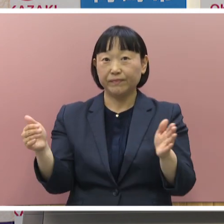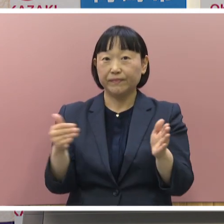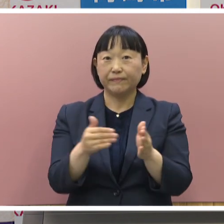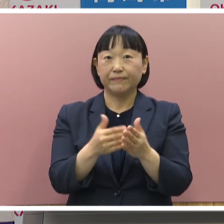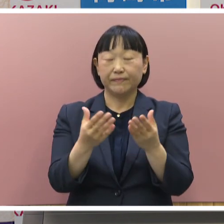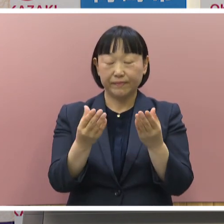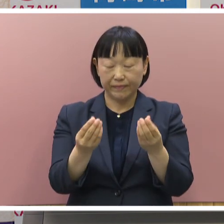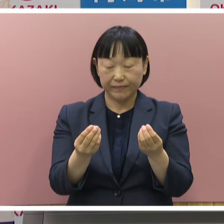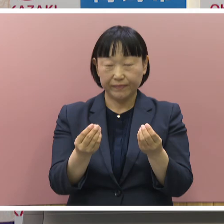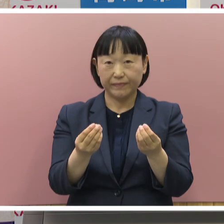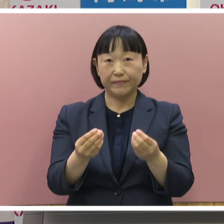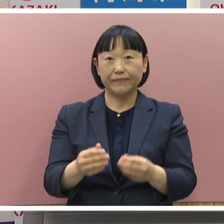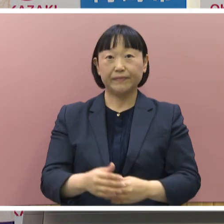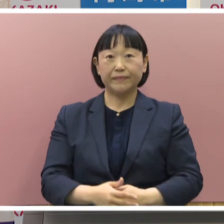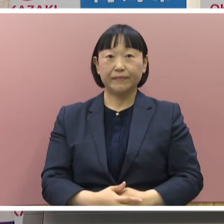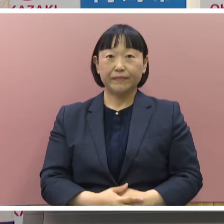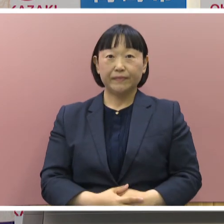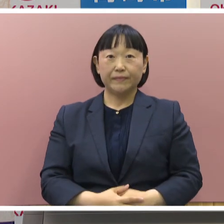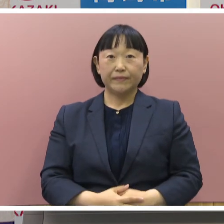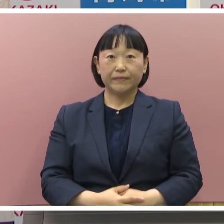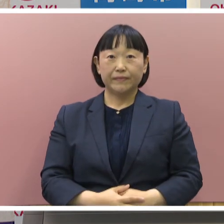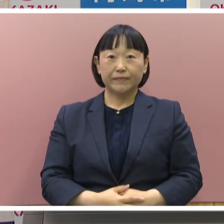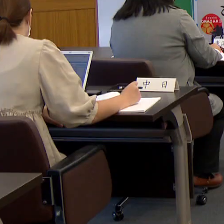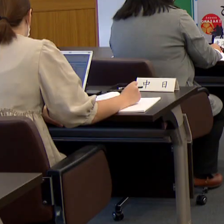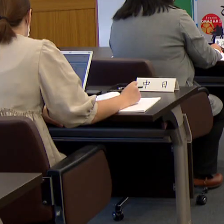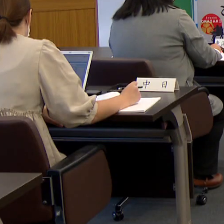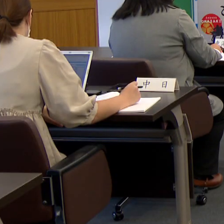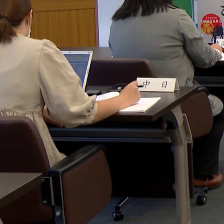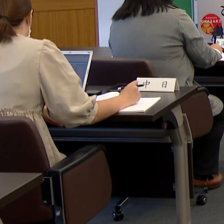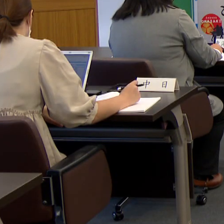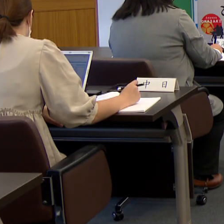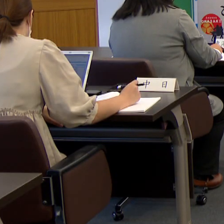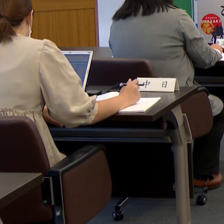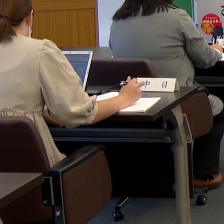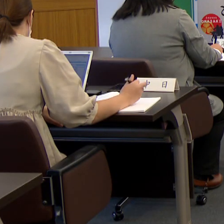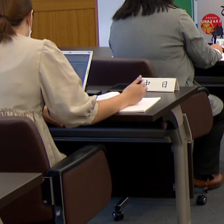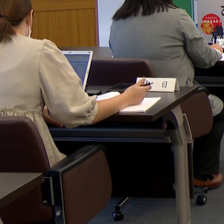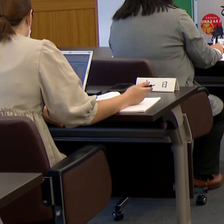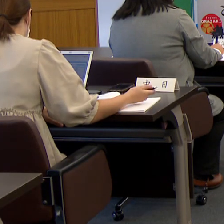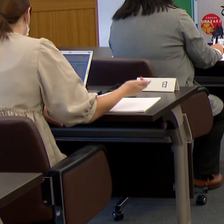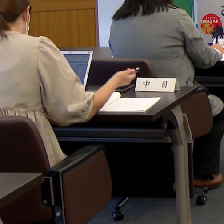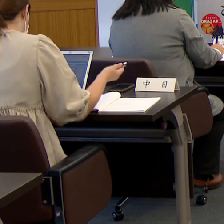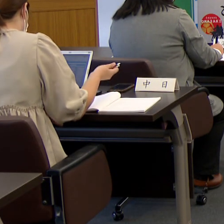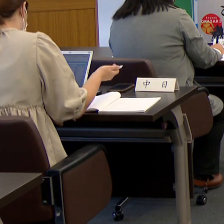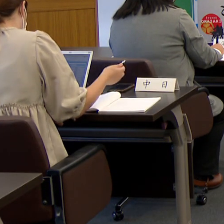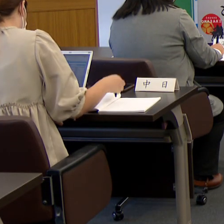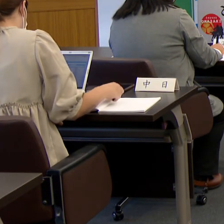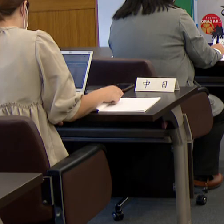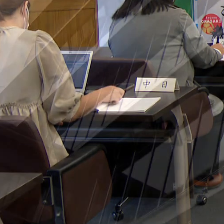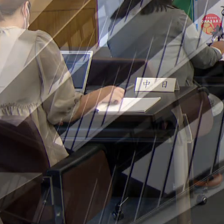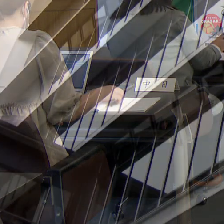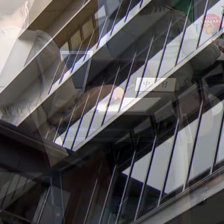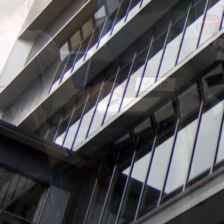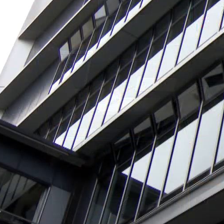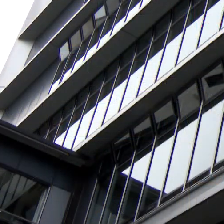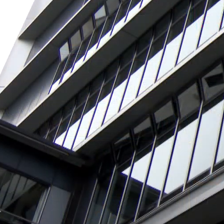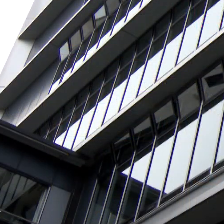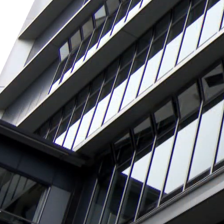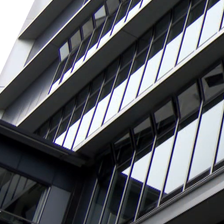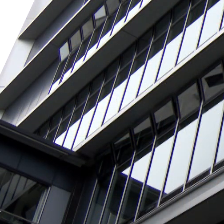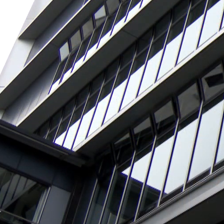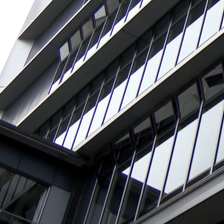件については以上でございます。 それではこれをもちまして市長定例会見を終了させていただきます。